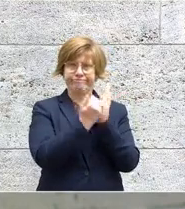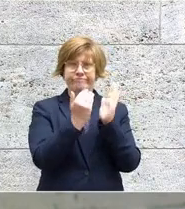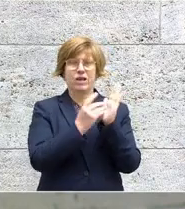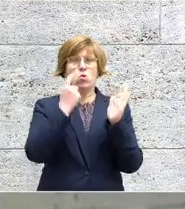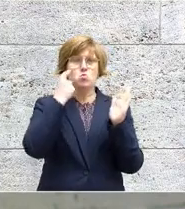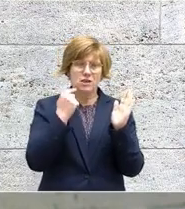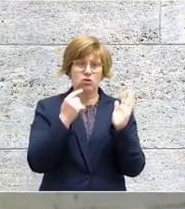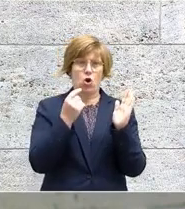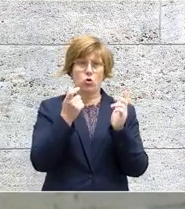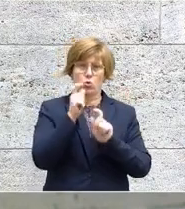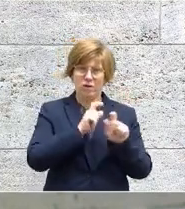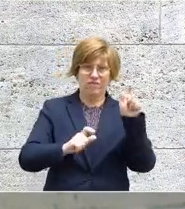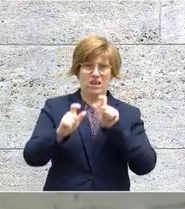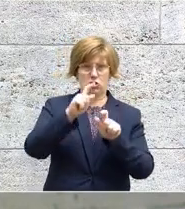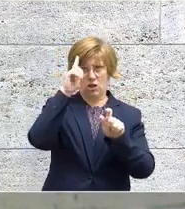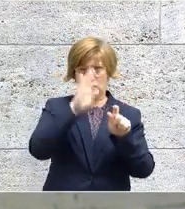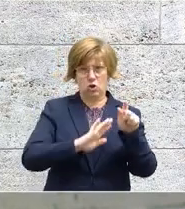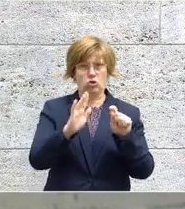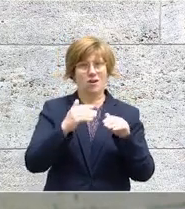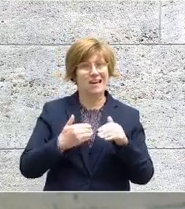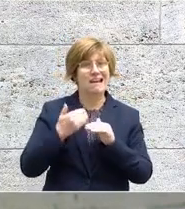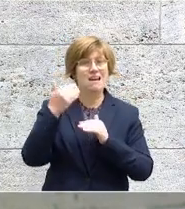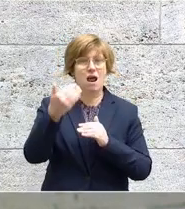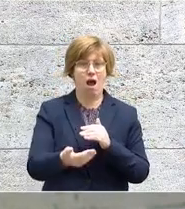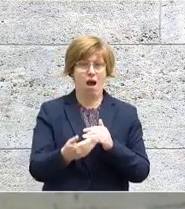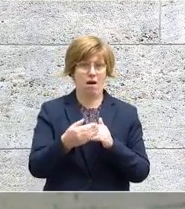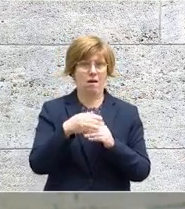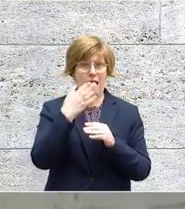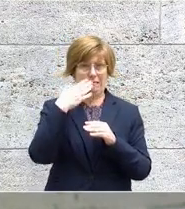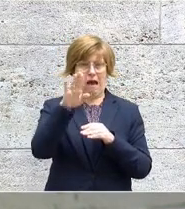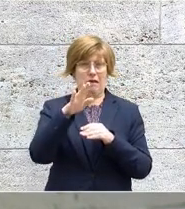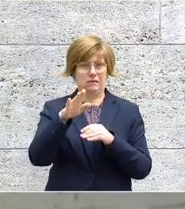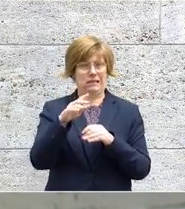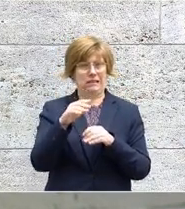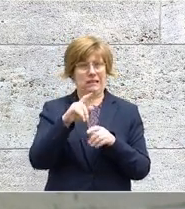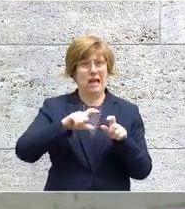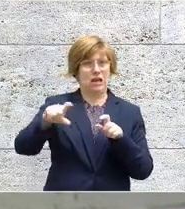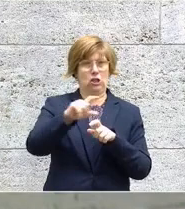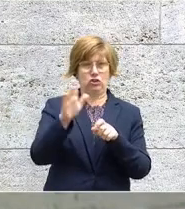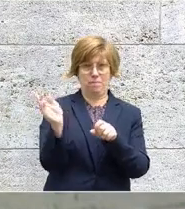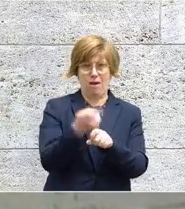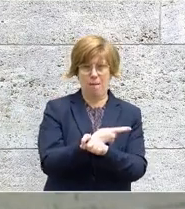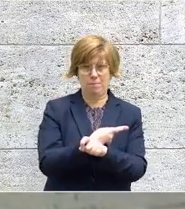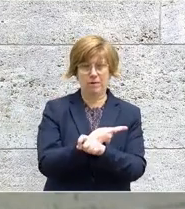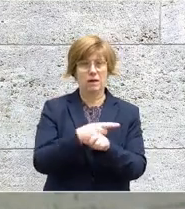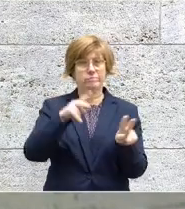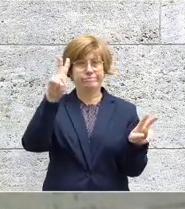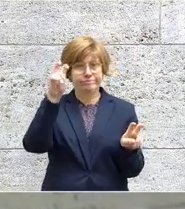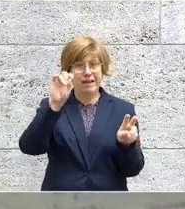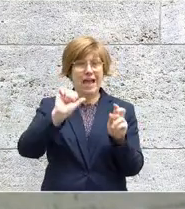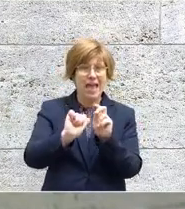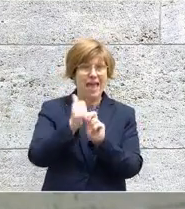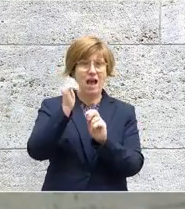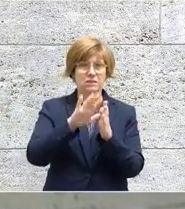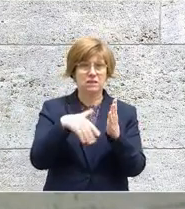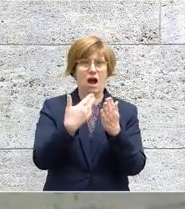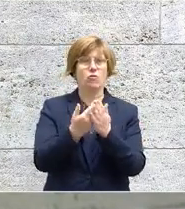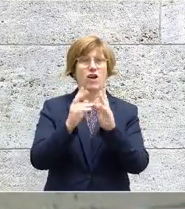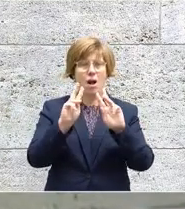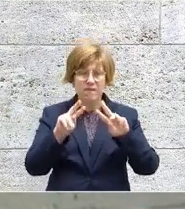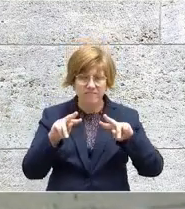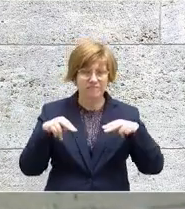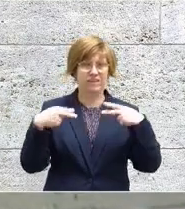des Widerstands für ein Deutschland nach dem Sturz des NS-Regimes. Und sie beginnt mit den Worten, ich zitiere, erste Aufgabe ist